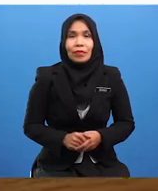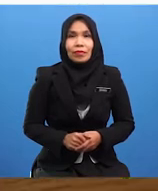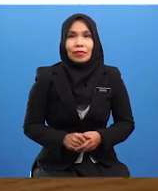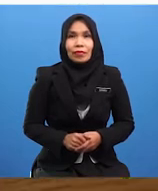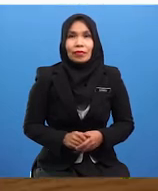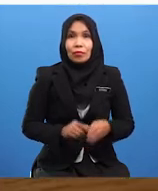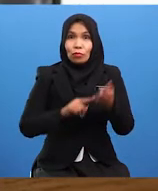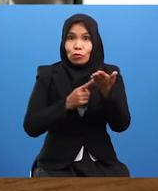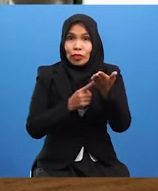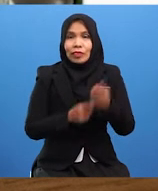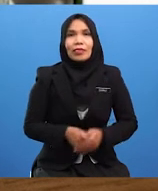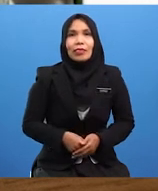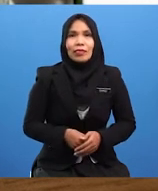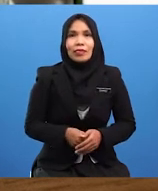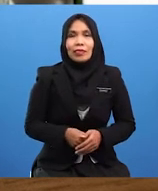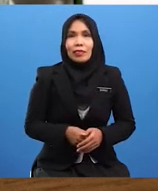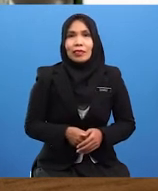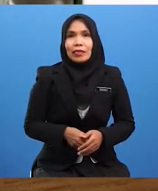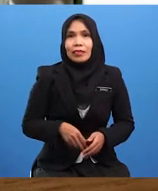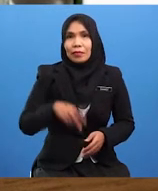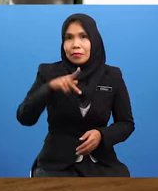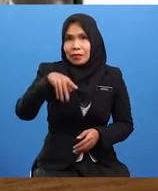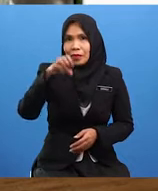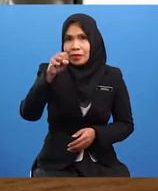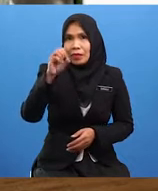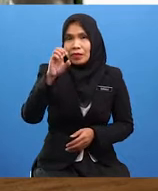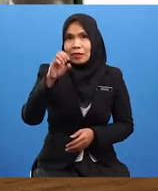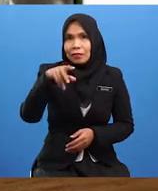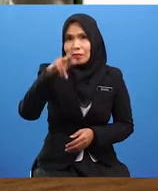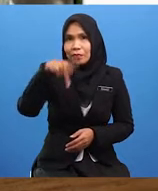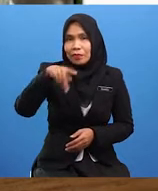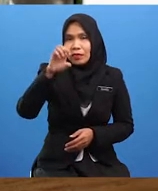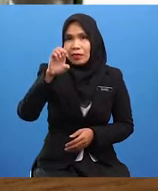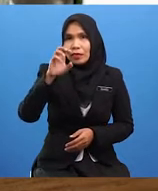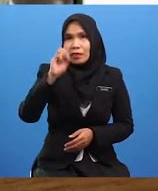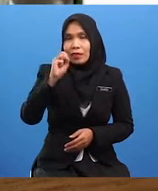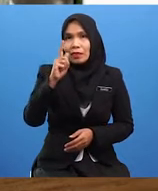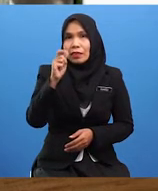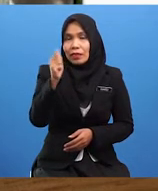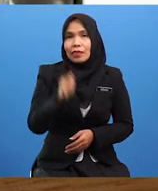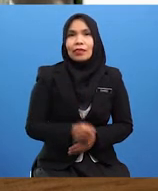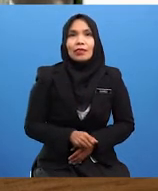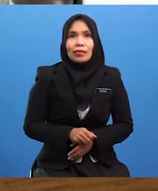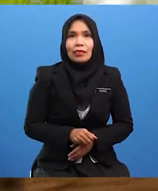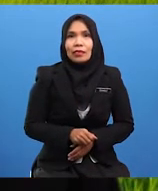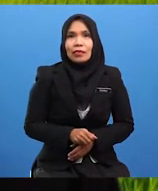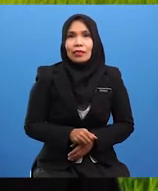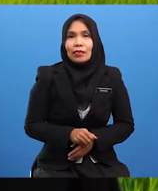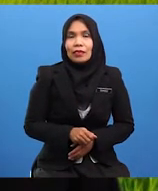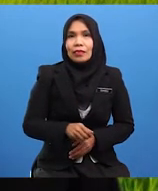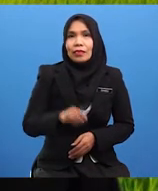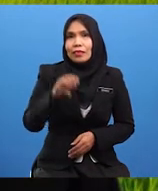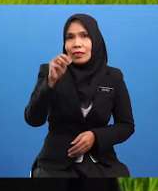yang diraikan pada 30 hari bulan Mei setiap tahun di Sabah sebagai